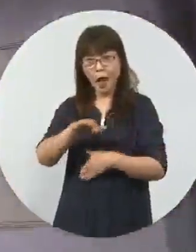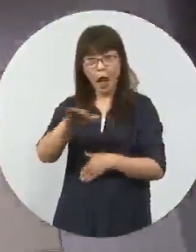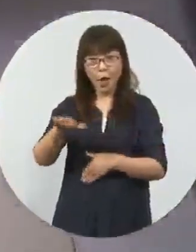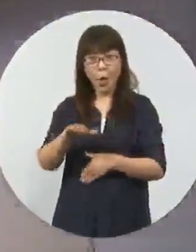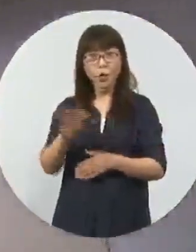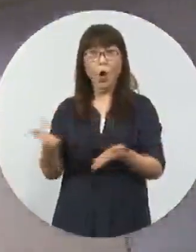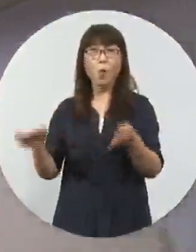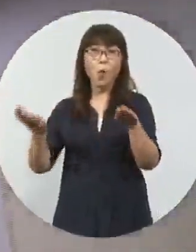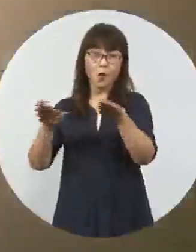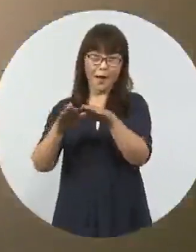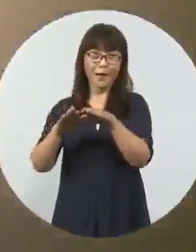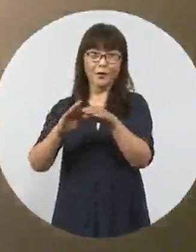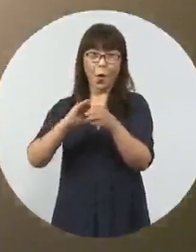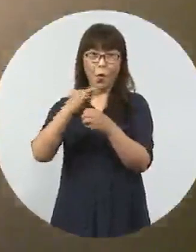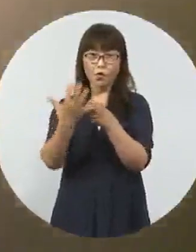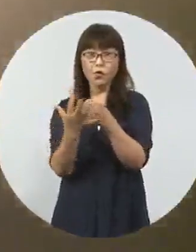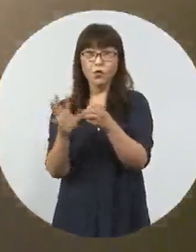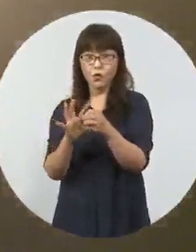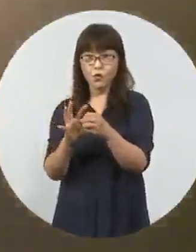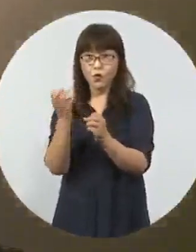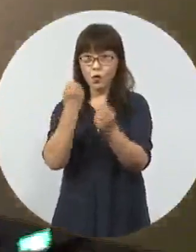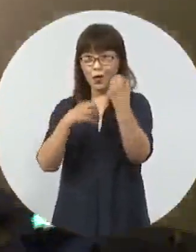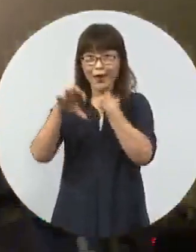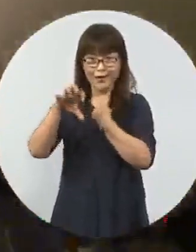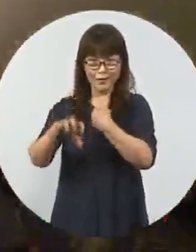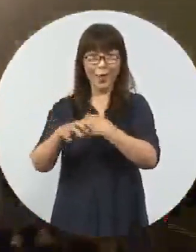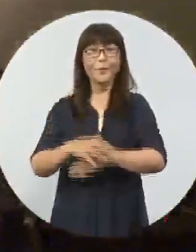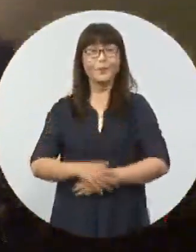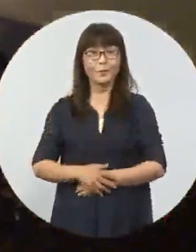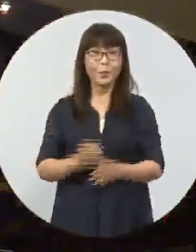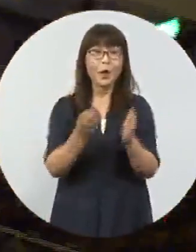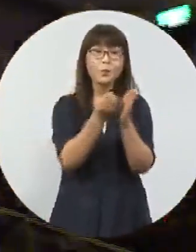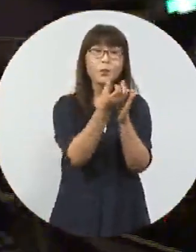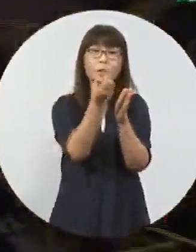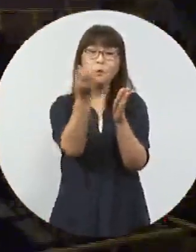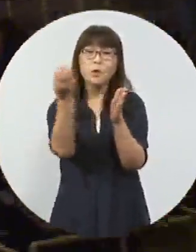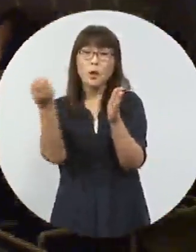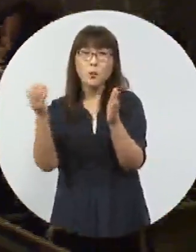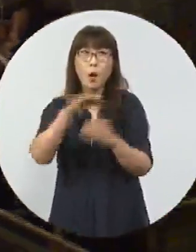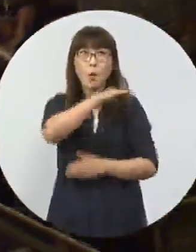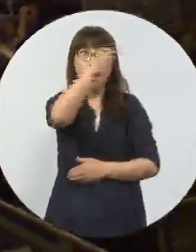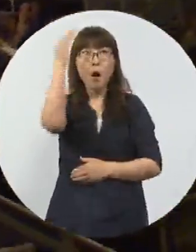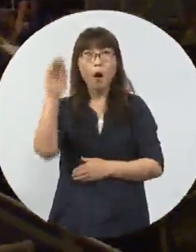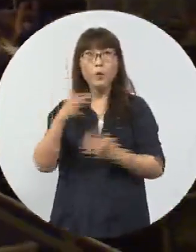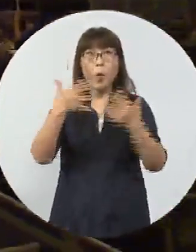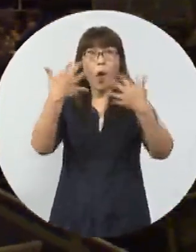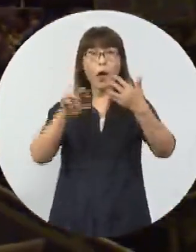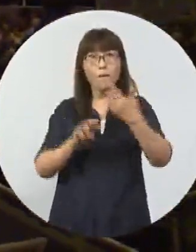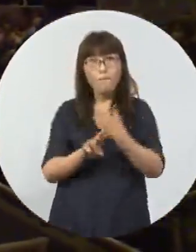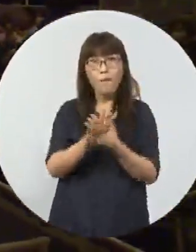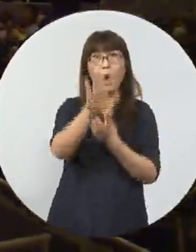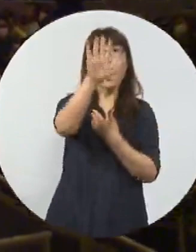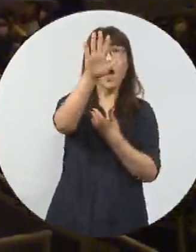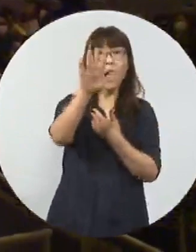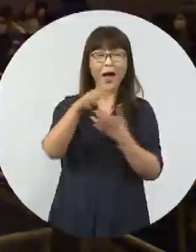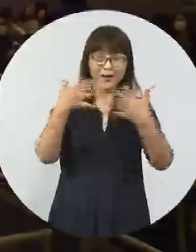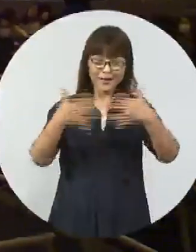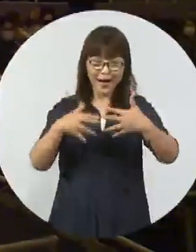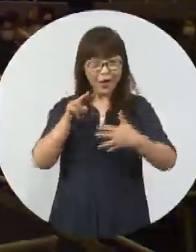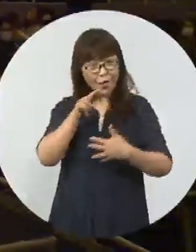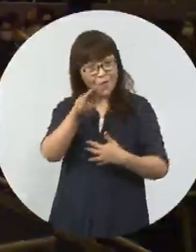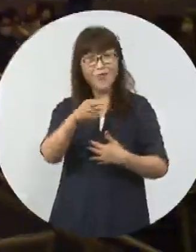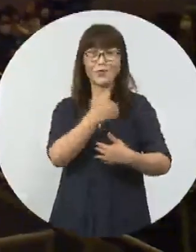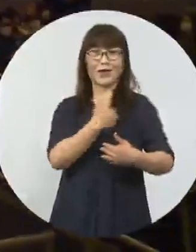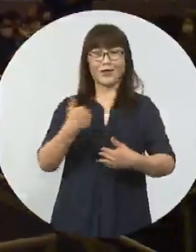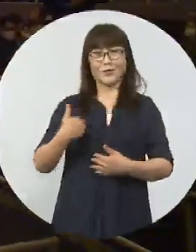宙劇場に潜入します。プラネタリウムや全編集映画を投影する機会を間近で見